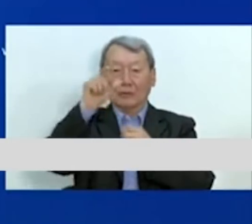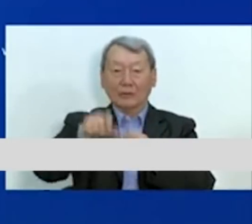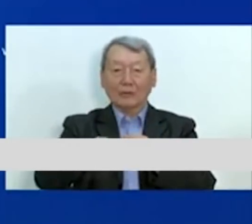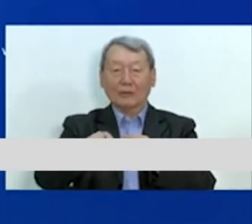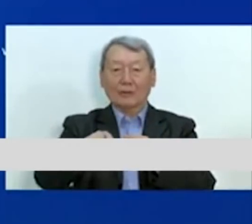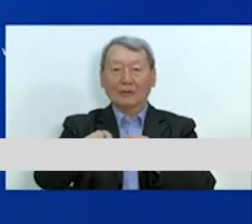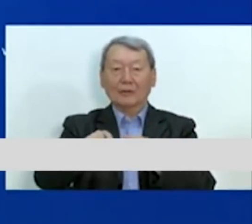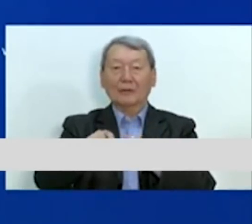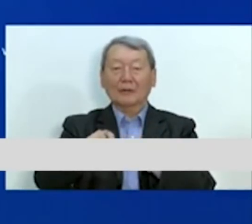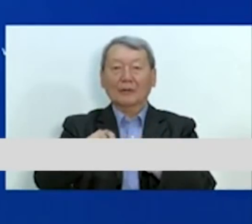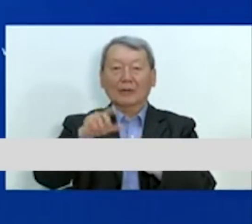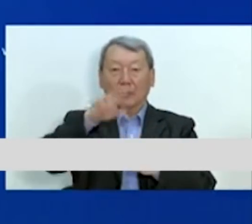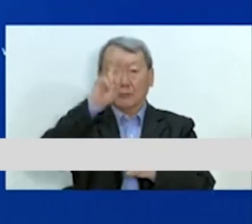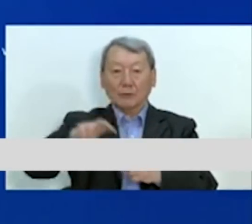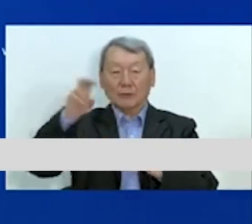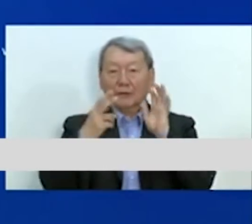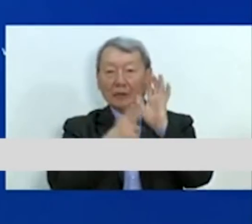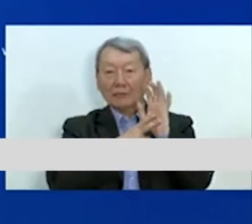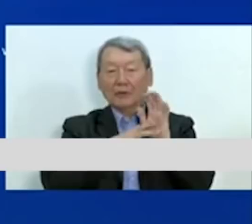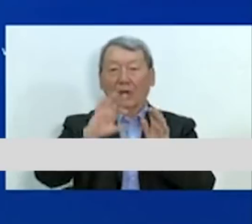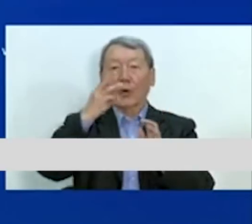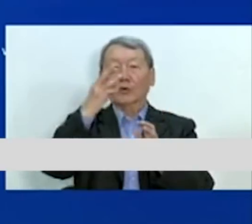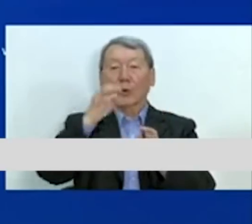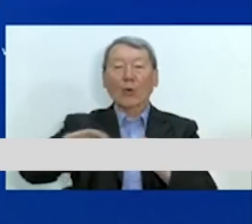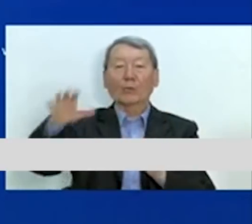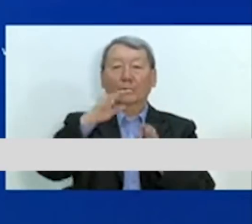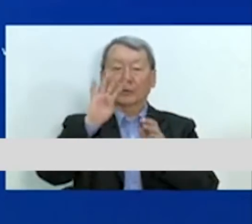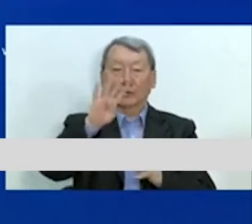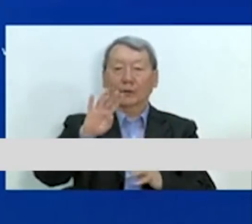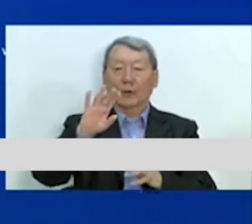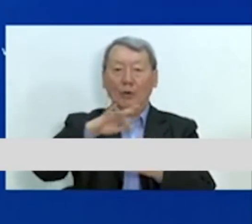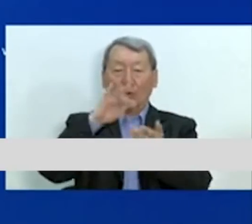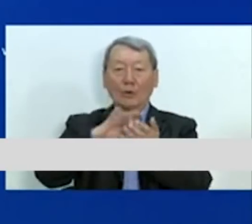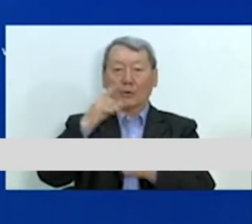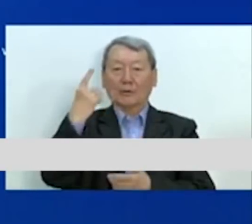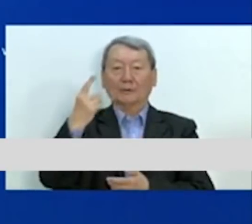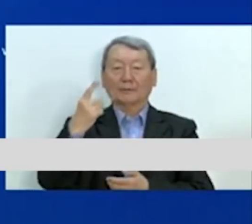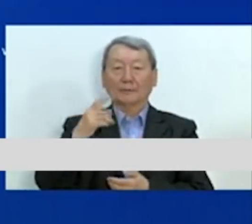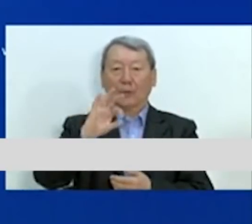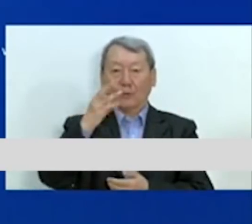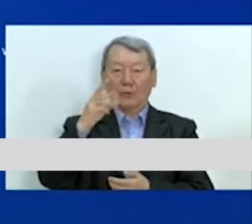учур катталып турду. Бишкек шаарында 7, Ош областында 4, Ош шаарында 1.